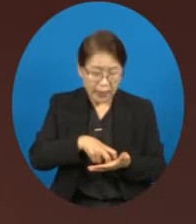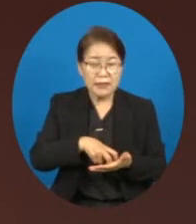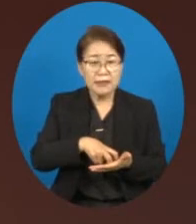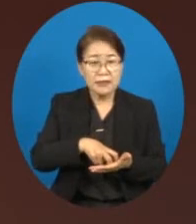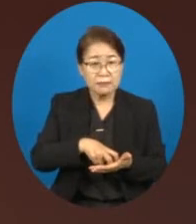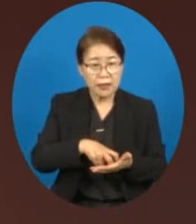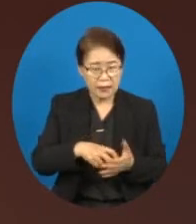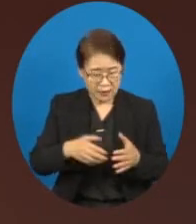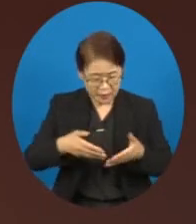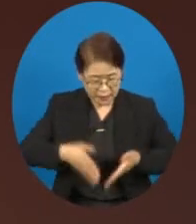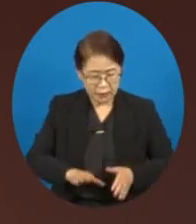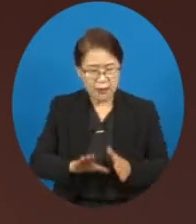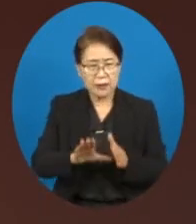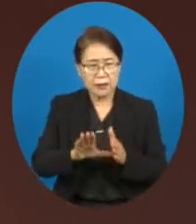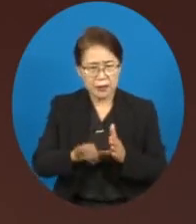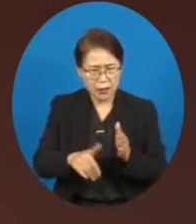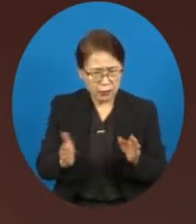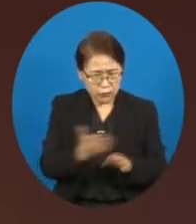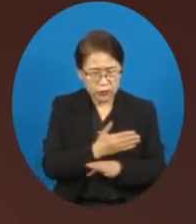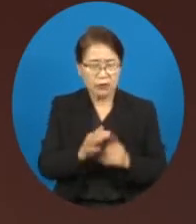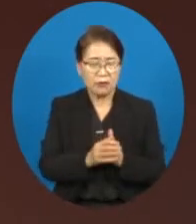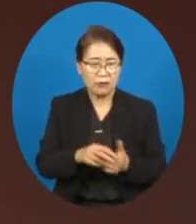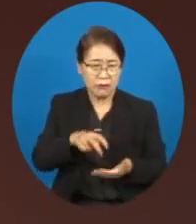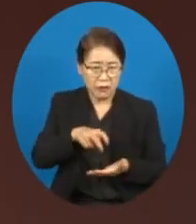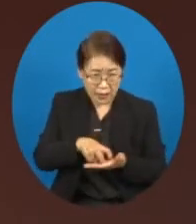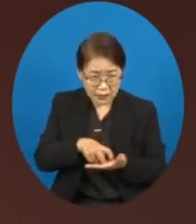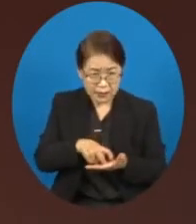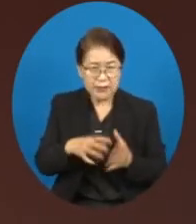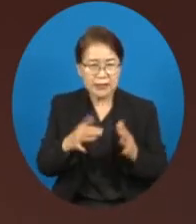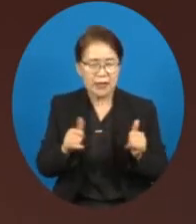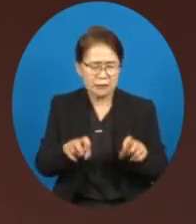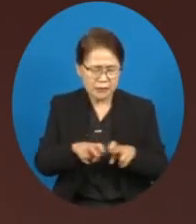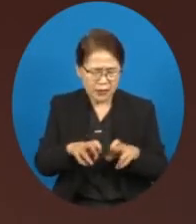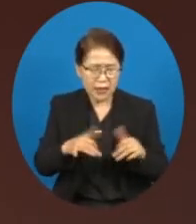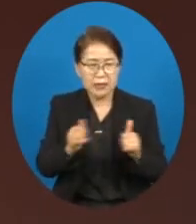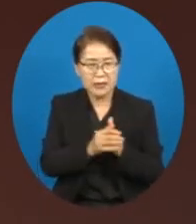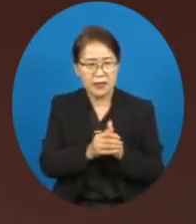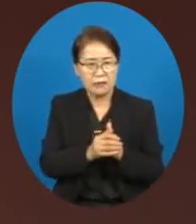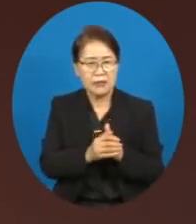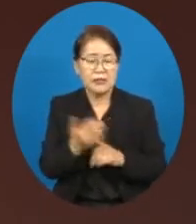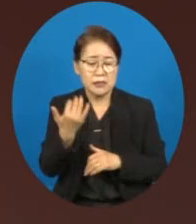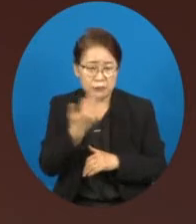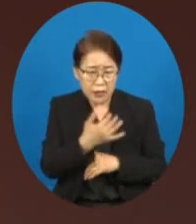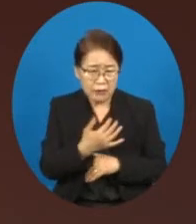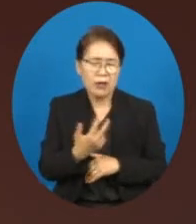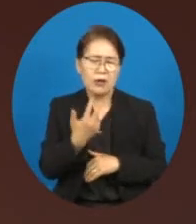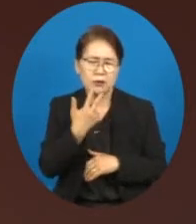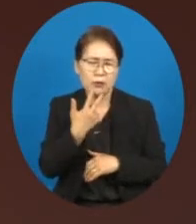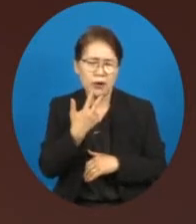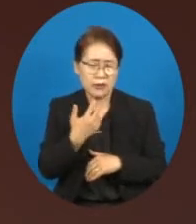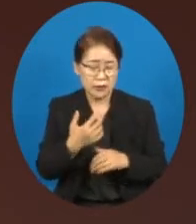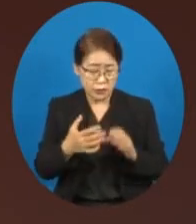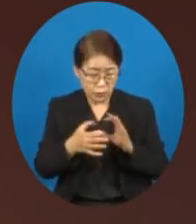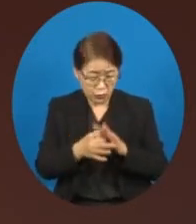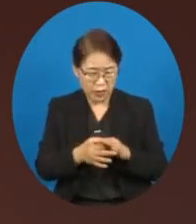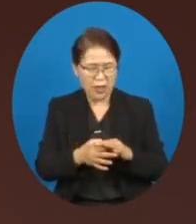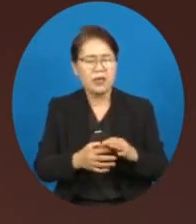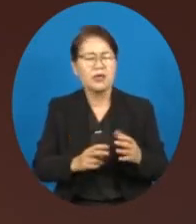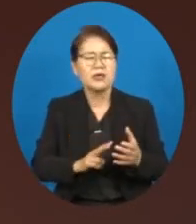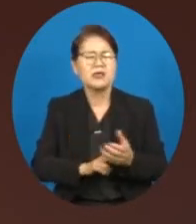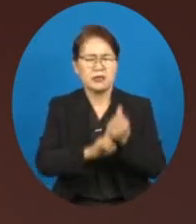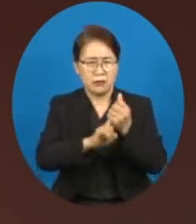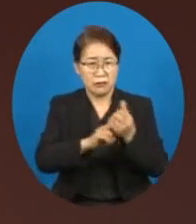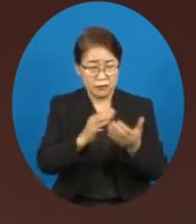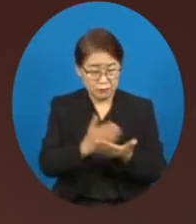하나님은 베드로와 요한을 도구로 사용하셨습니다. 하나님은요 기적을 행하실